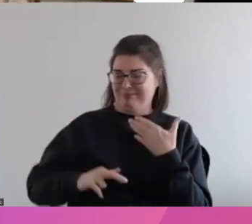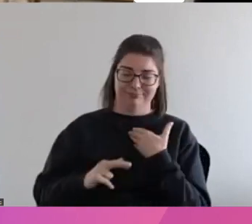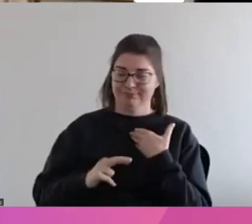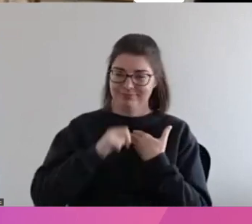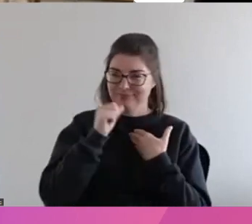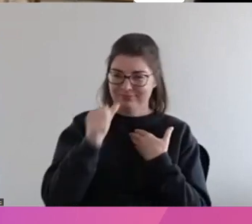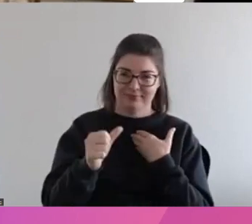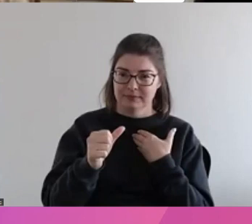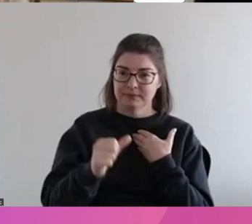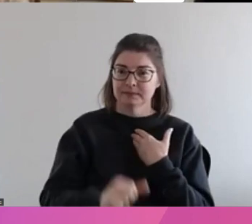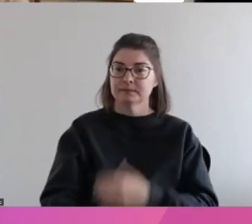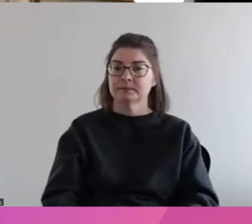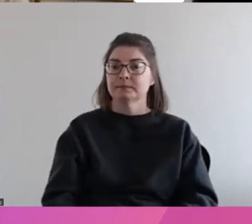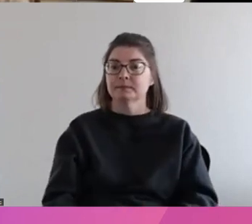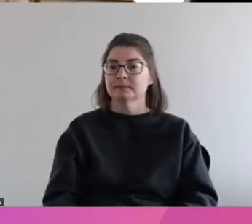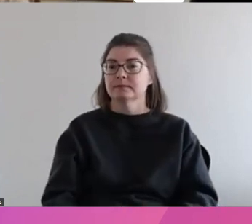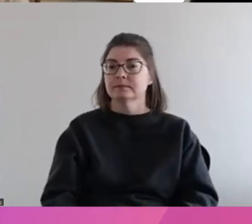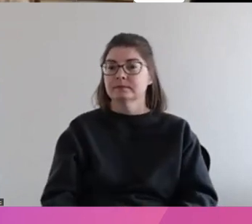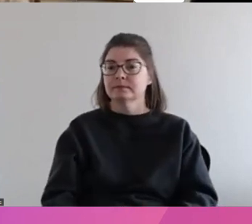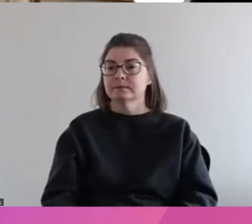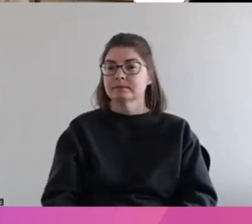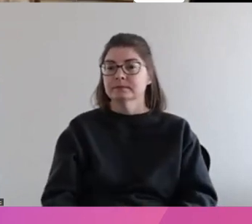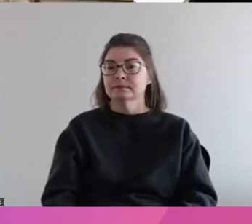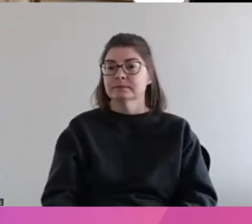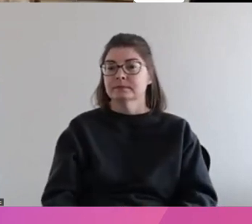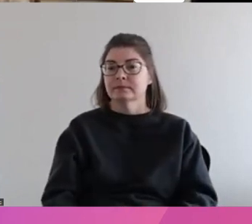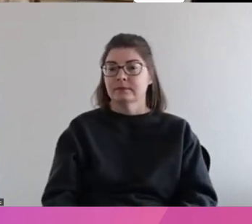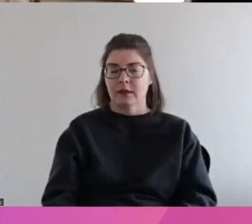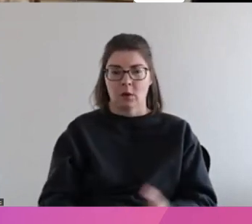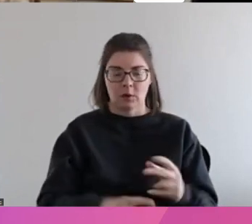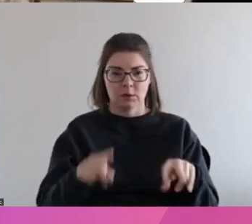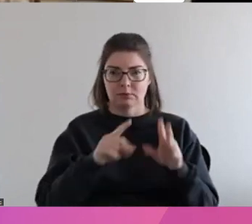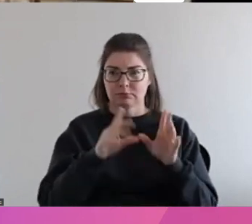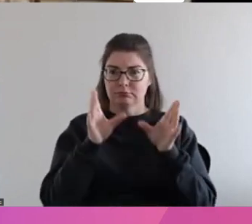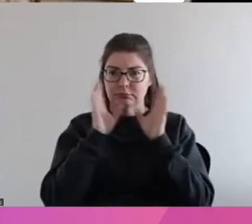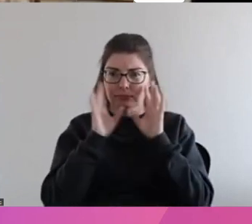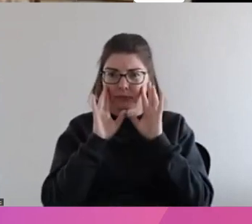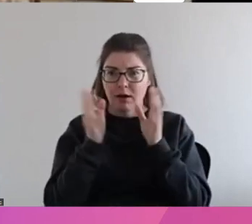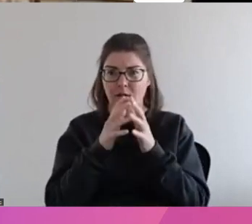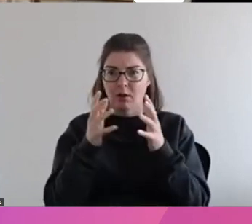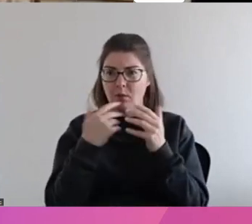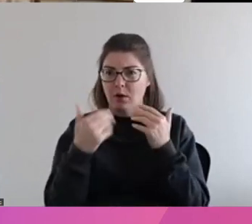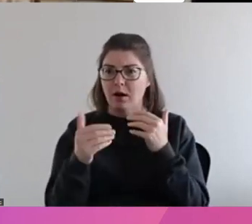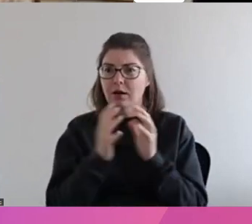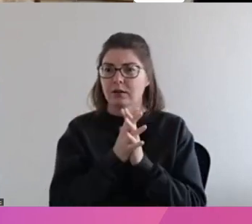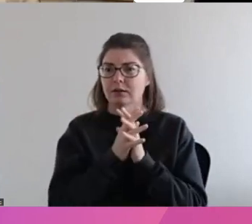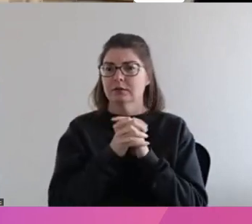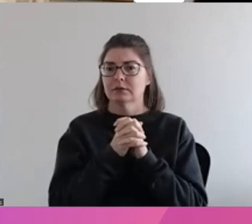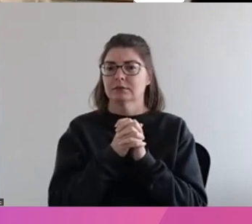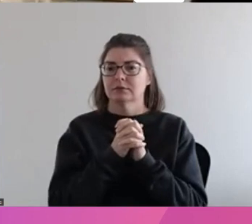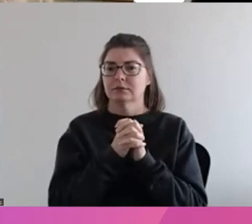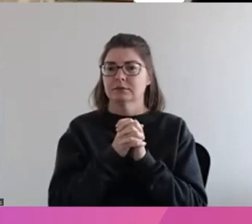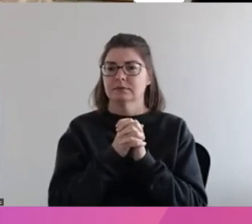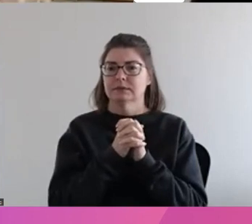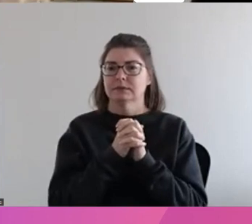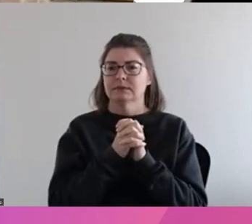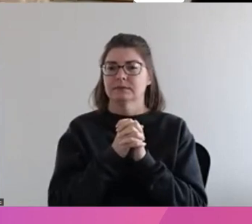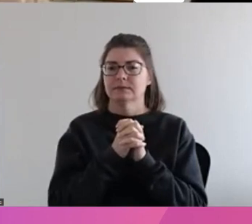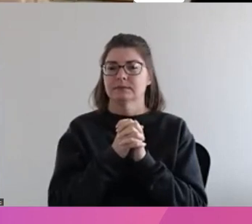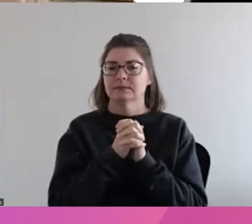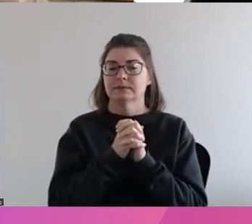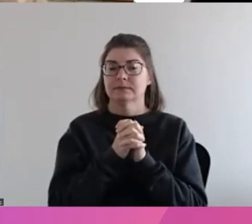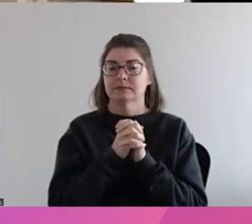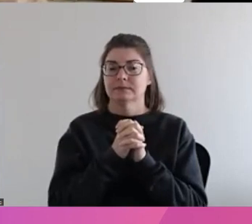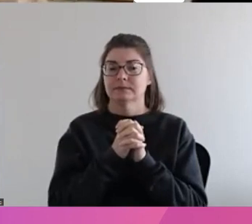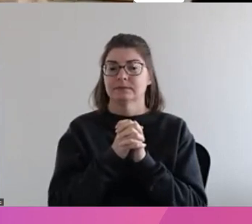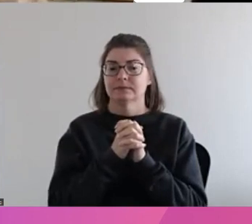souhaitent cela ou connaissent ce résultat. Oui, c'est un groupe très attentif ici qui écoute. Je suis heureuse de